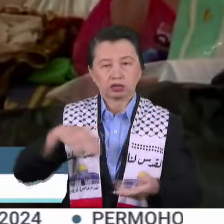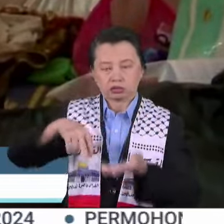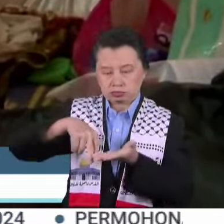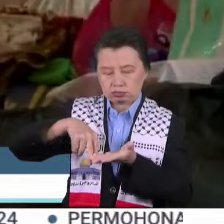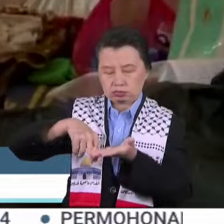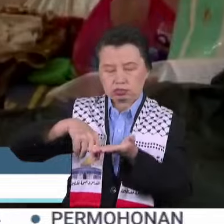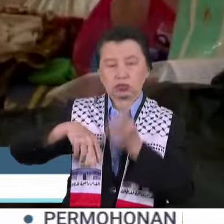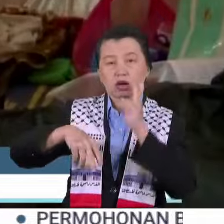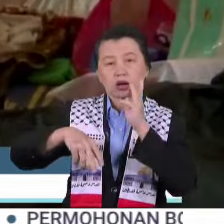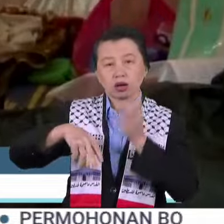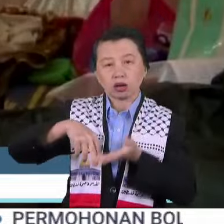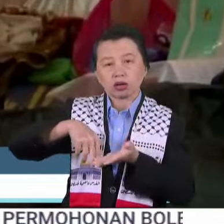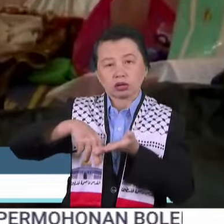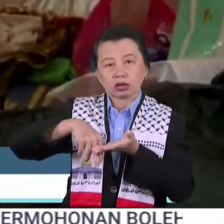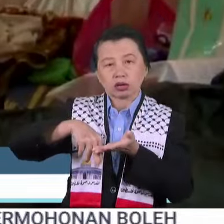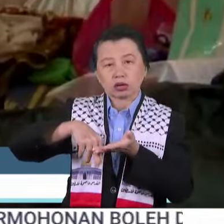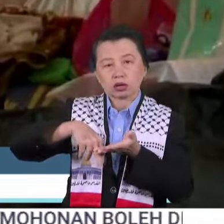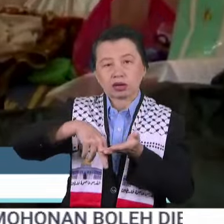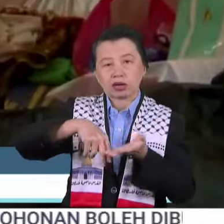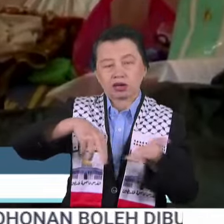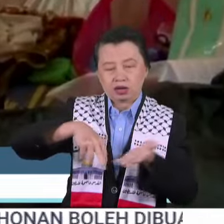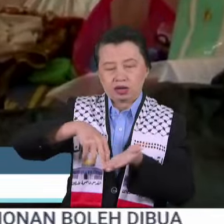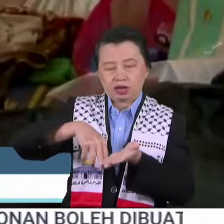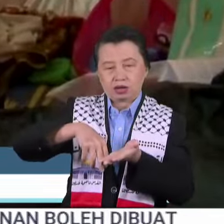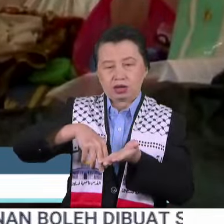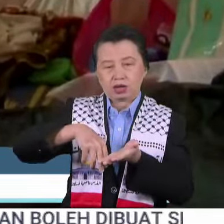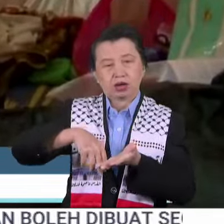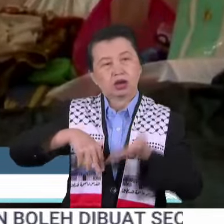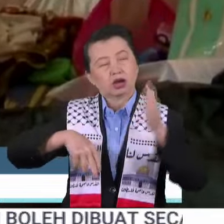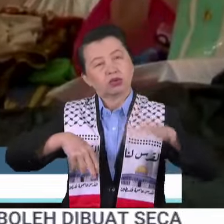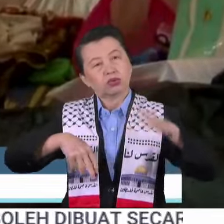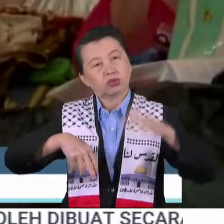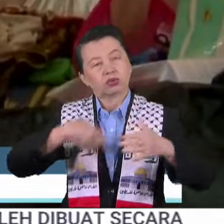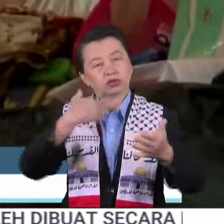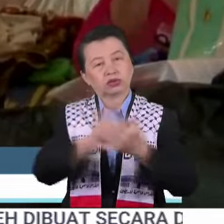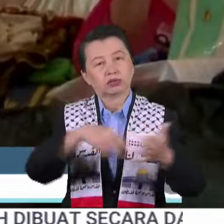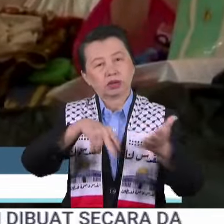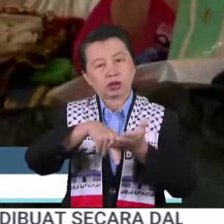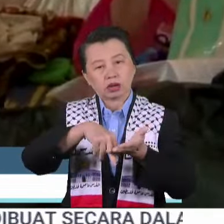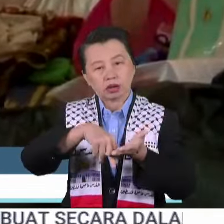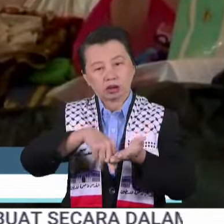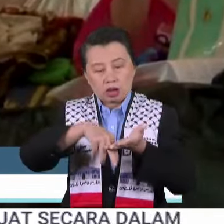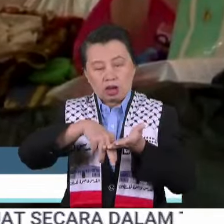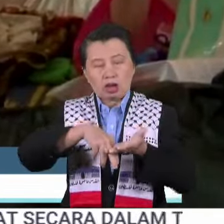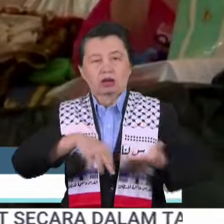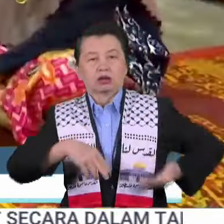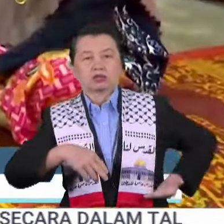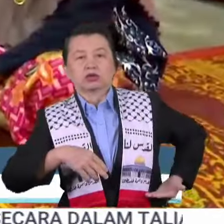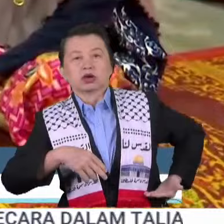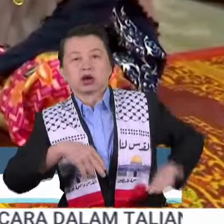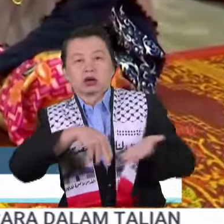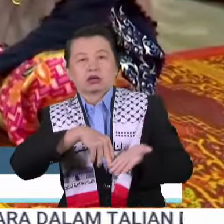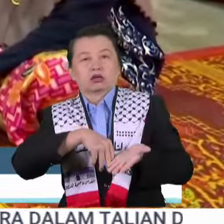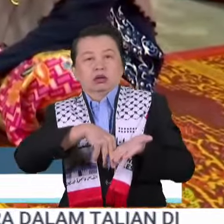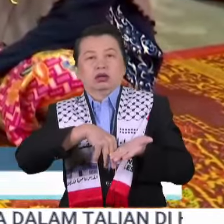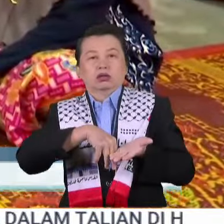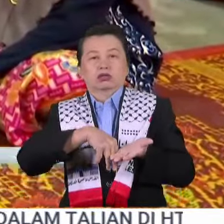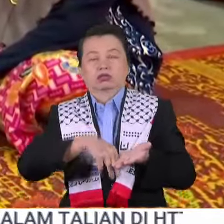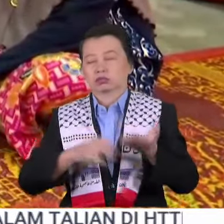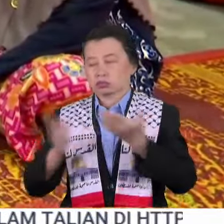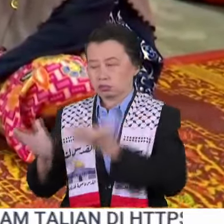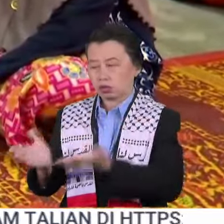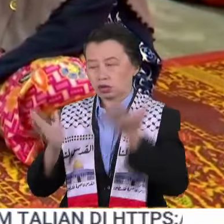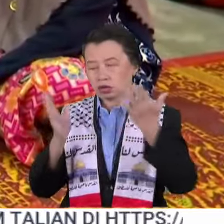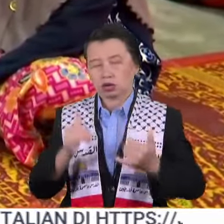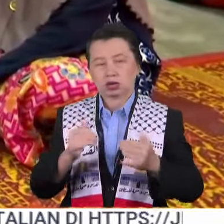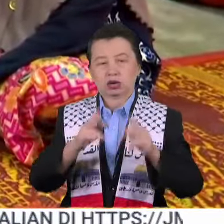lutut. Tak apalah, dua jet sampai rumah, air naik kat pinggir. Oleh itu, Rohana berharap